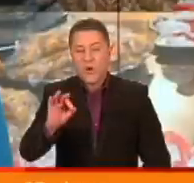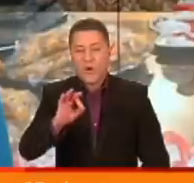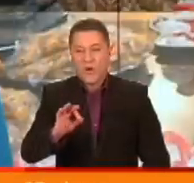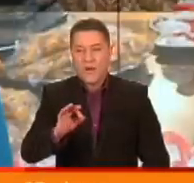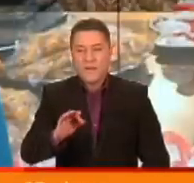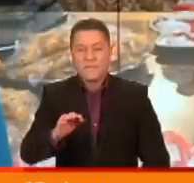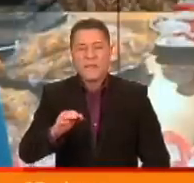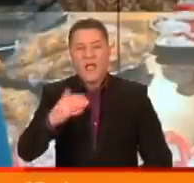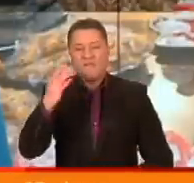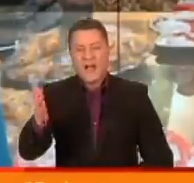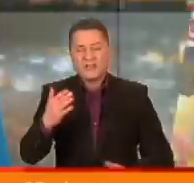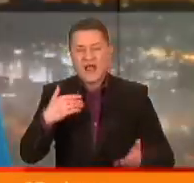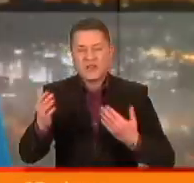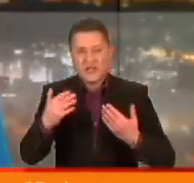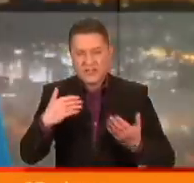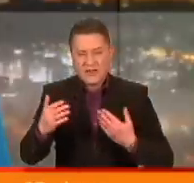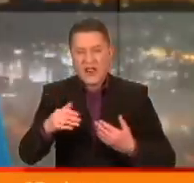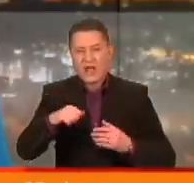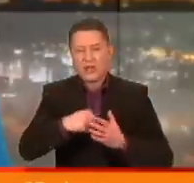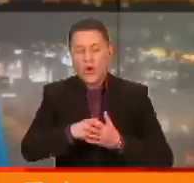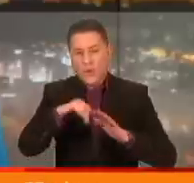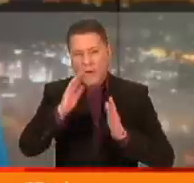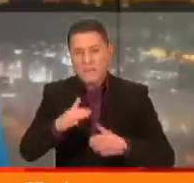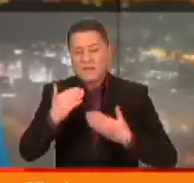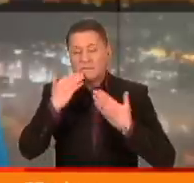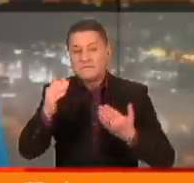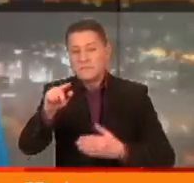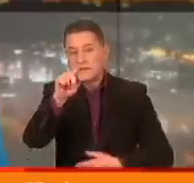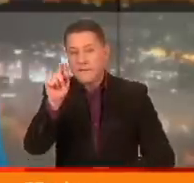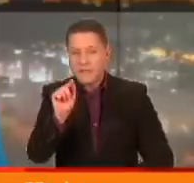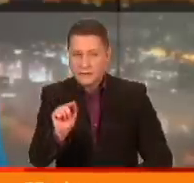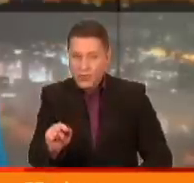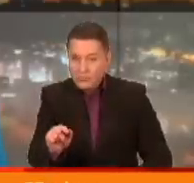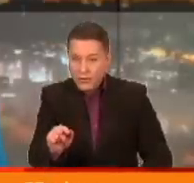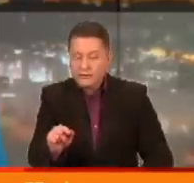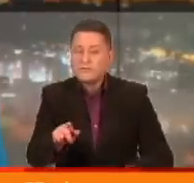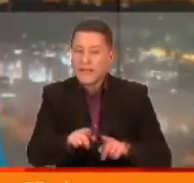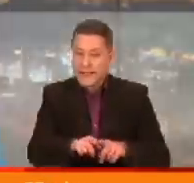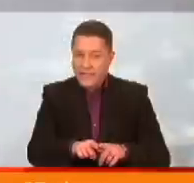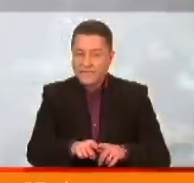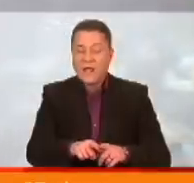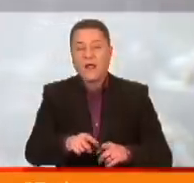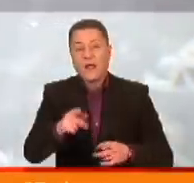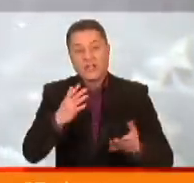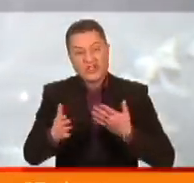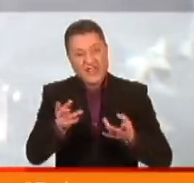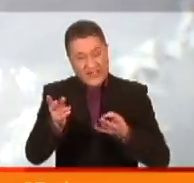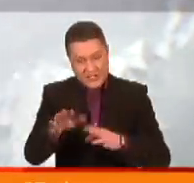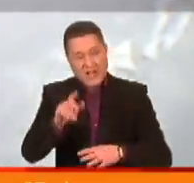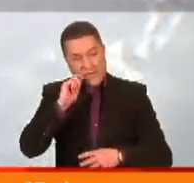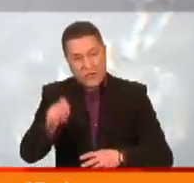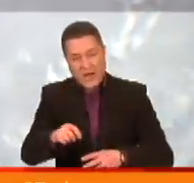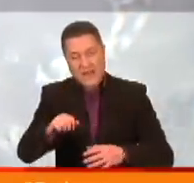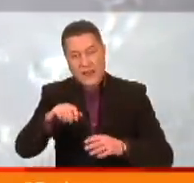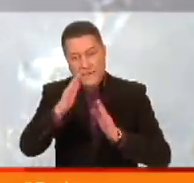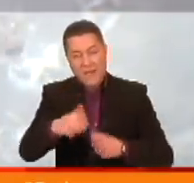до пам'ятників часів імперії сьогодні ми запитуємо в телепорталі. Питання звучить так. Чи лишати в Україні пам'ятники